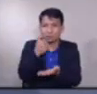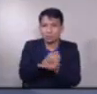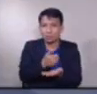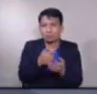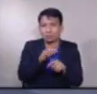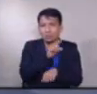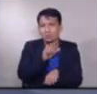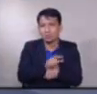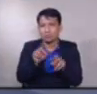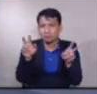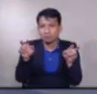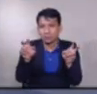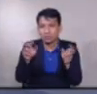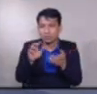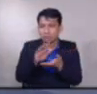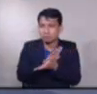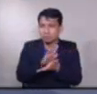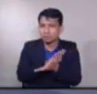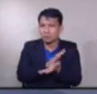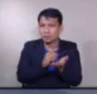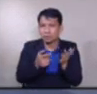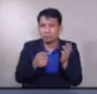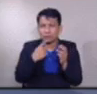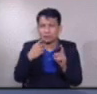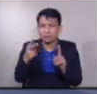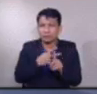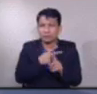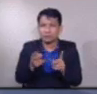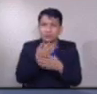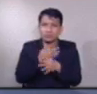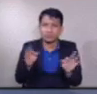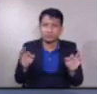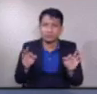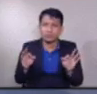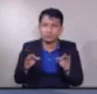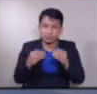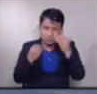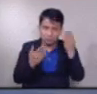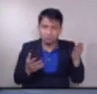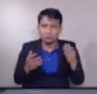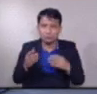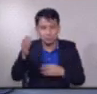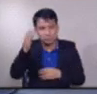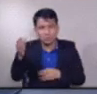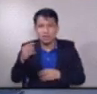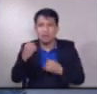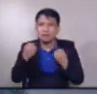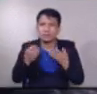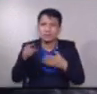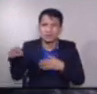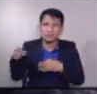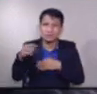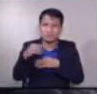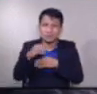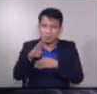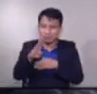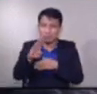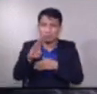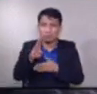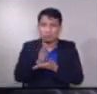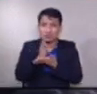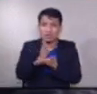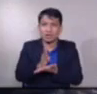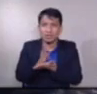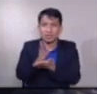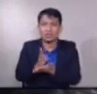mga tinatawag nating the violation of free and prior informed consent. In fact, marami dyan sa Boracay, especially dito sa